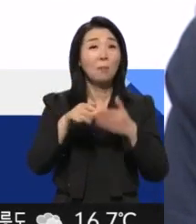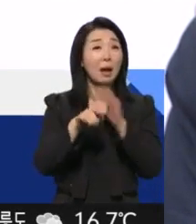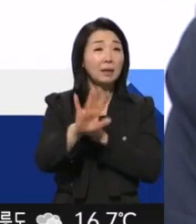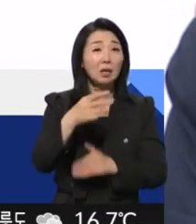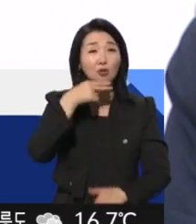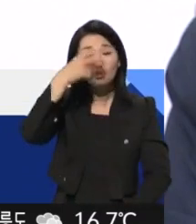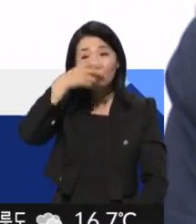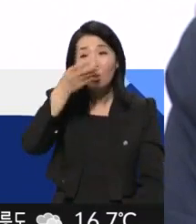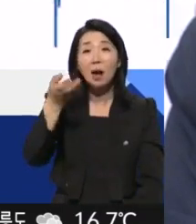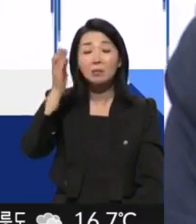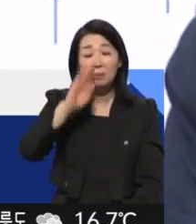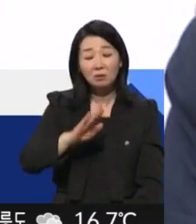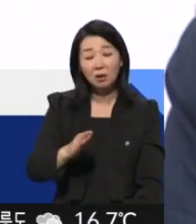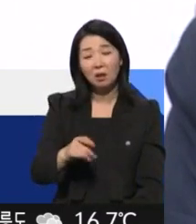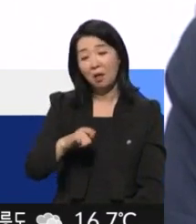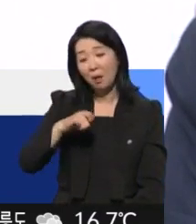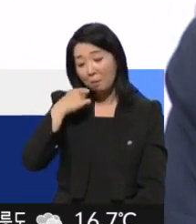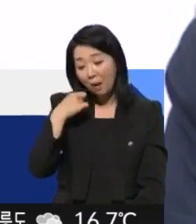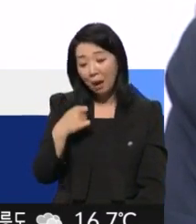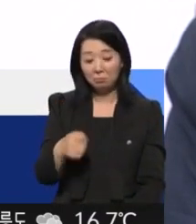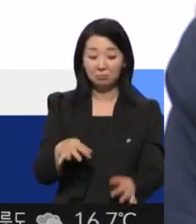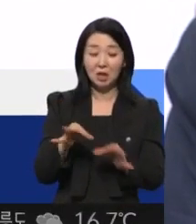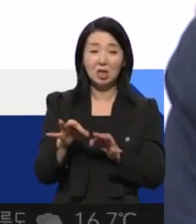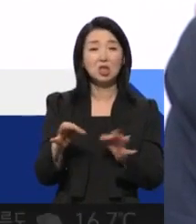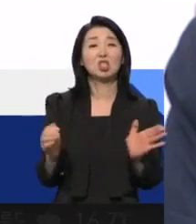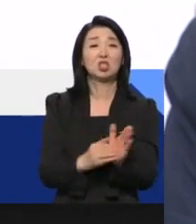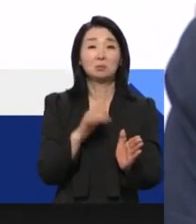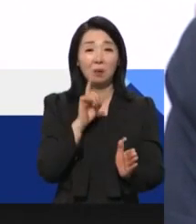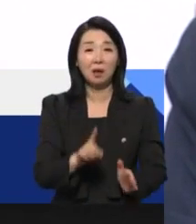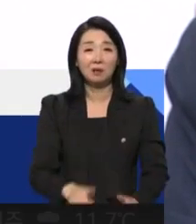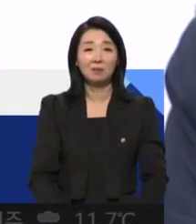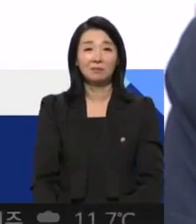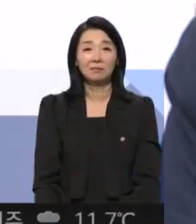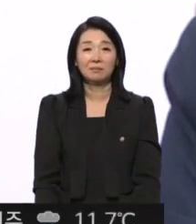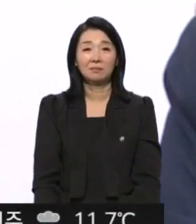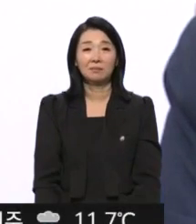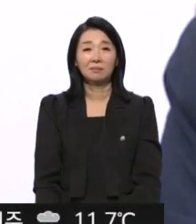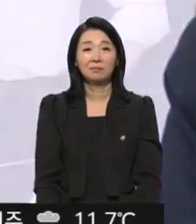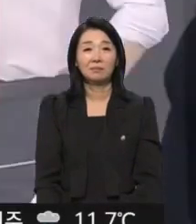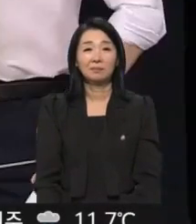예. 그냥 밥집에서 예. 끝내신다고 그날 그러시더라고요.